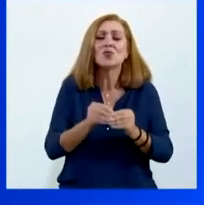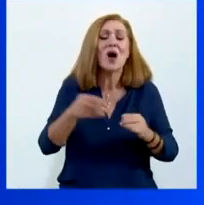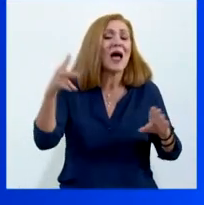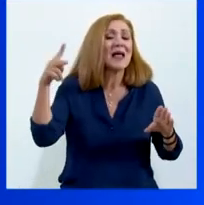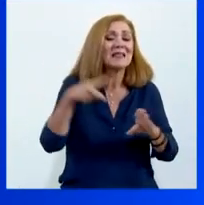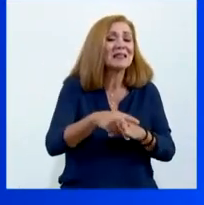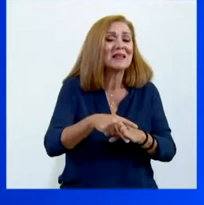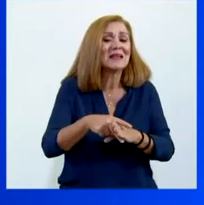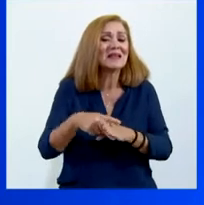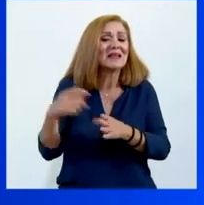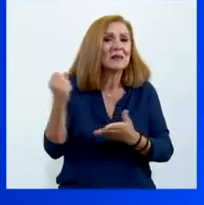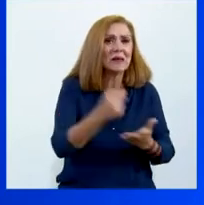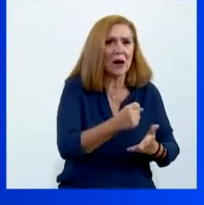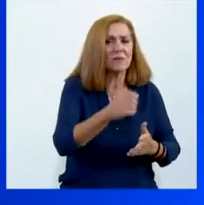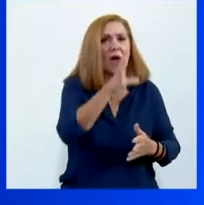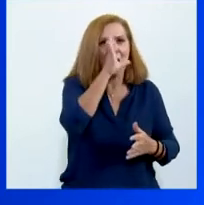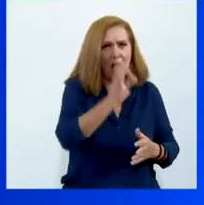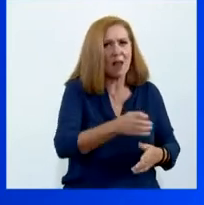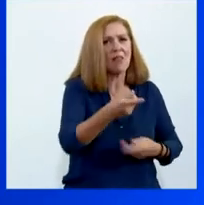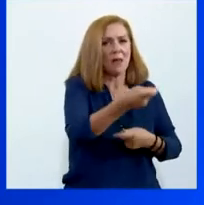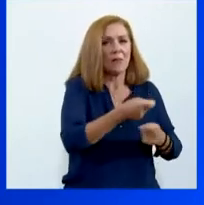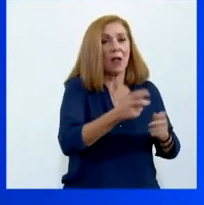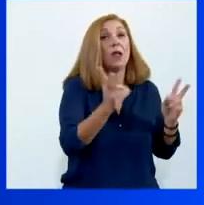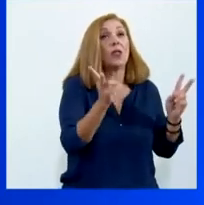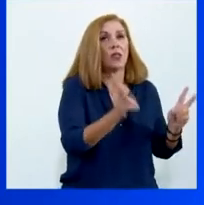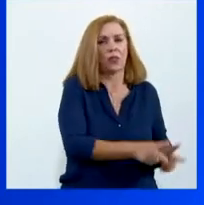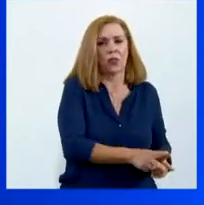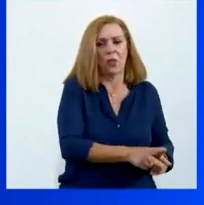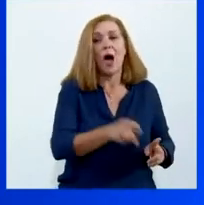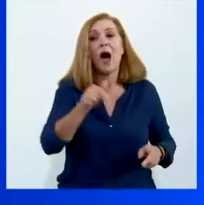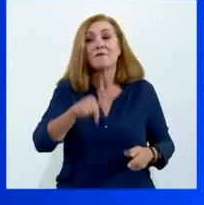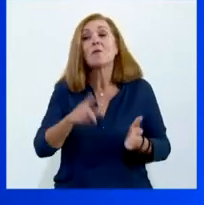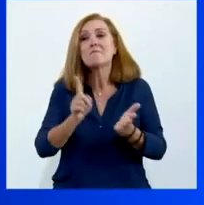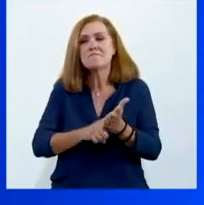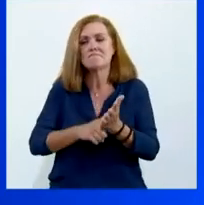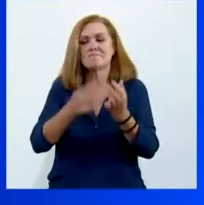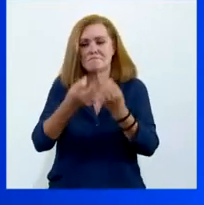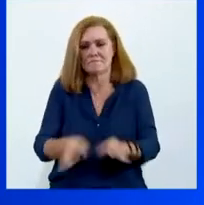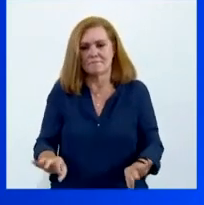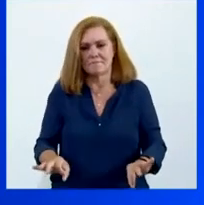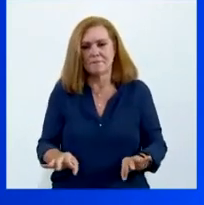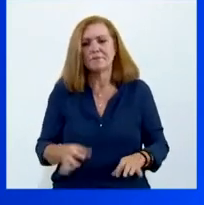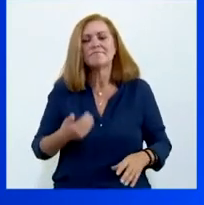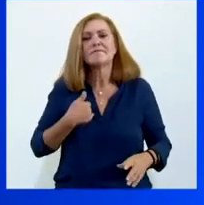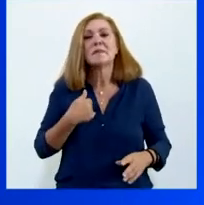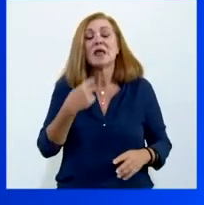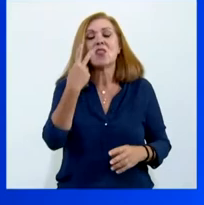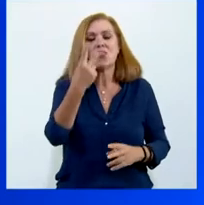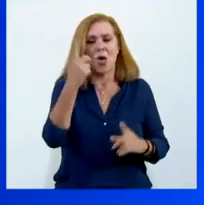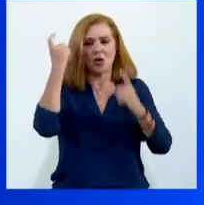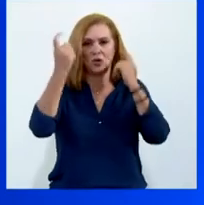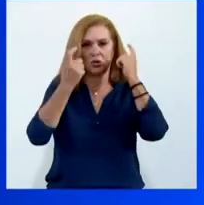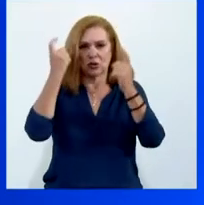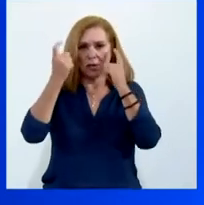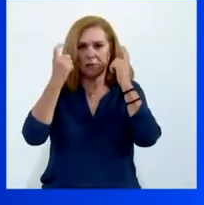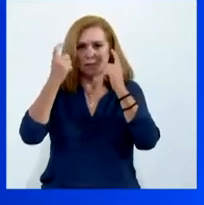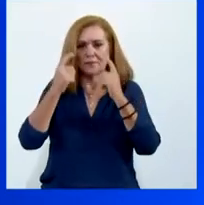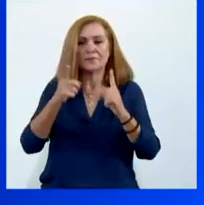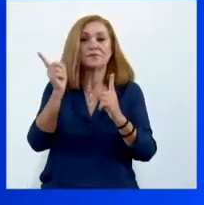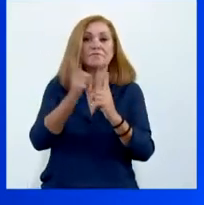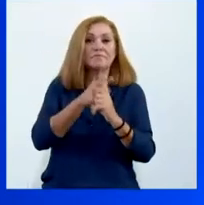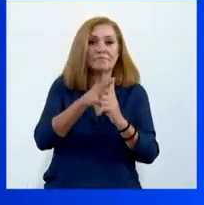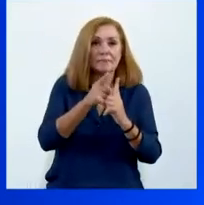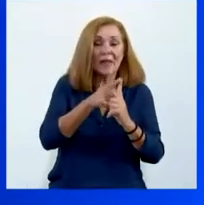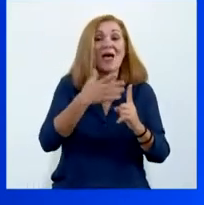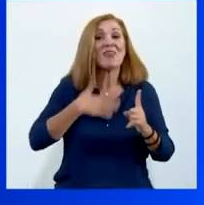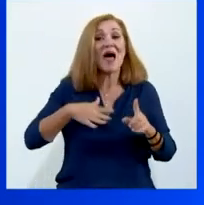σύστημα στη χώρα μας είναι σχετικά περιορισμένος. Και αυτό είναι κάτι το οποίο πρέπει να το αντιμετωπίσουμε. Δύο σκέψεις σε αυτή την κατεύθυνση. Θέλουμε παραπάνω ανταγωνισμό